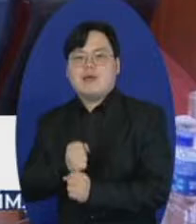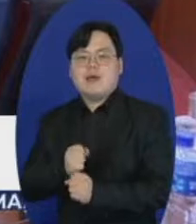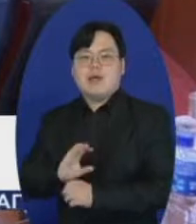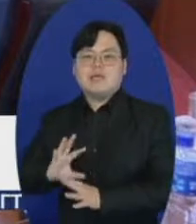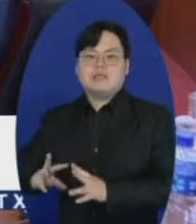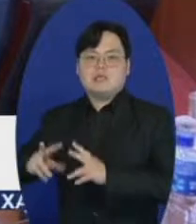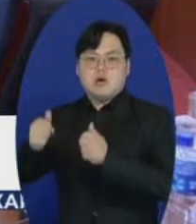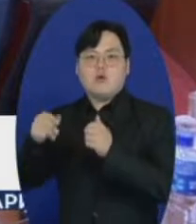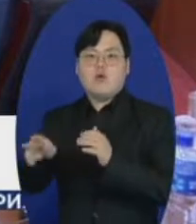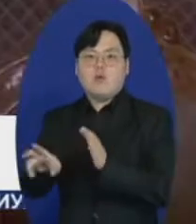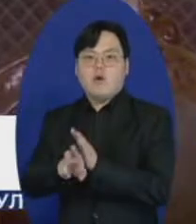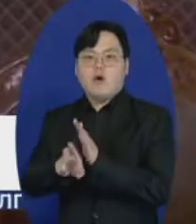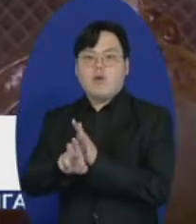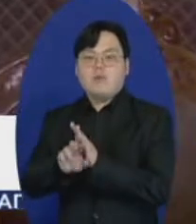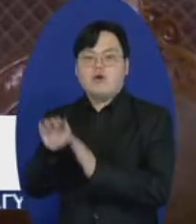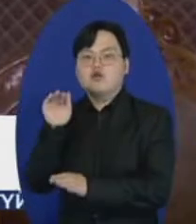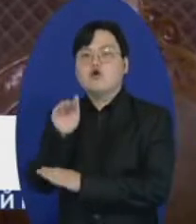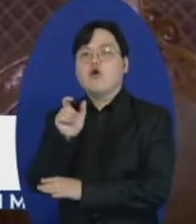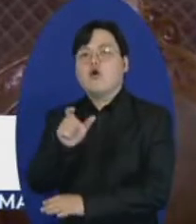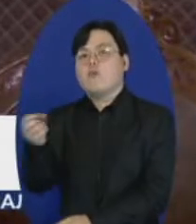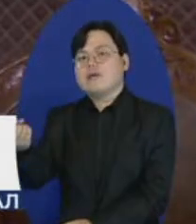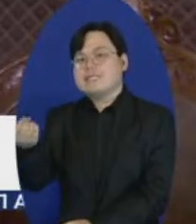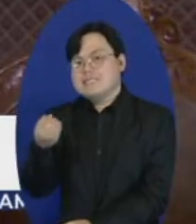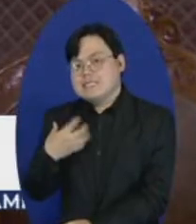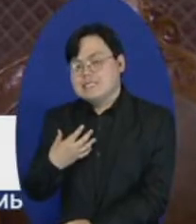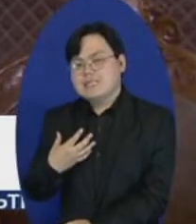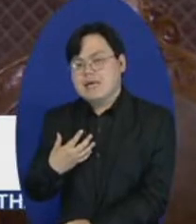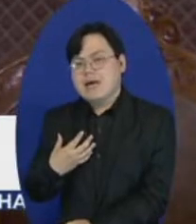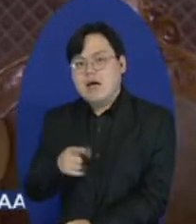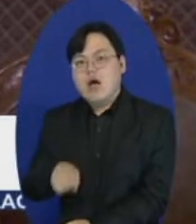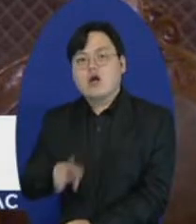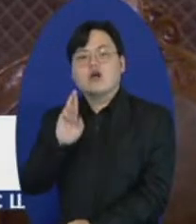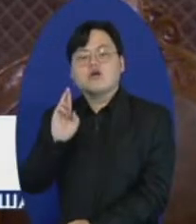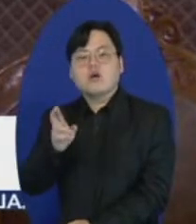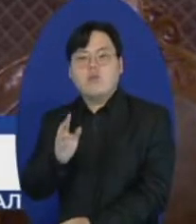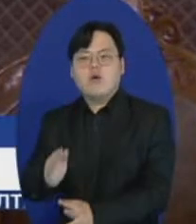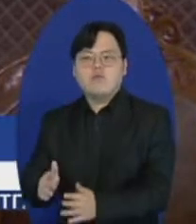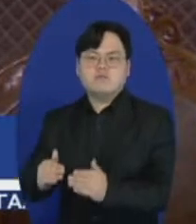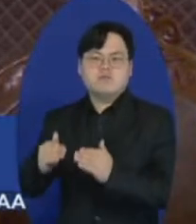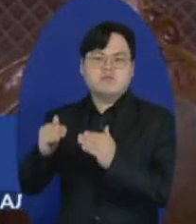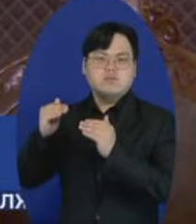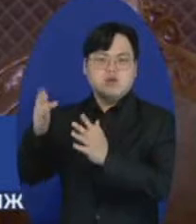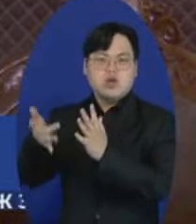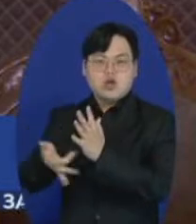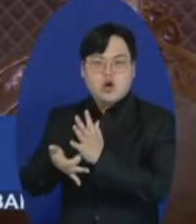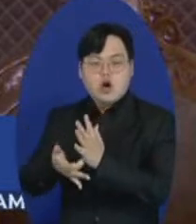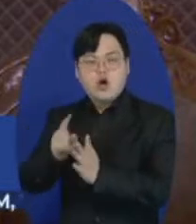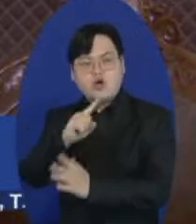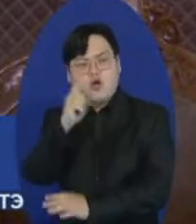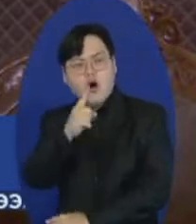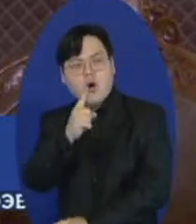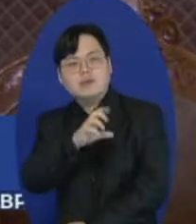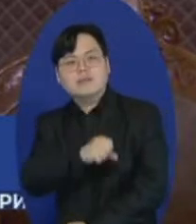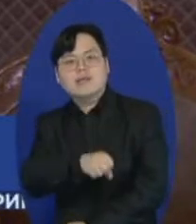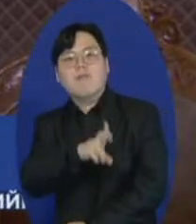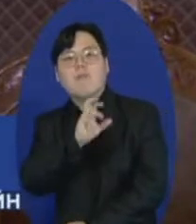боломжтойг төлөөллөд онцлоо. Тэгэхээр Японтай олвол энэ одоо өндөр хөгжсөн технологийн салбарт, эрчим хүчний